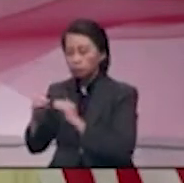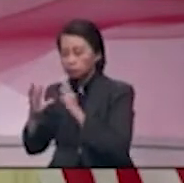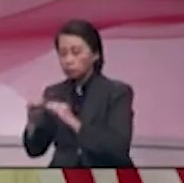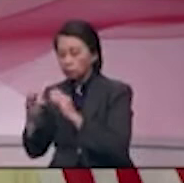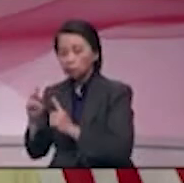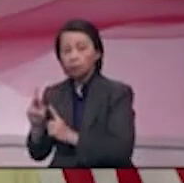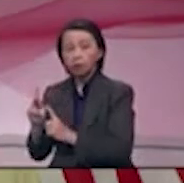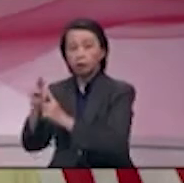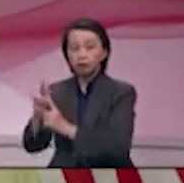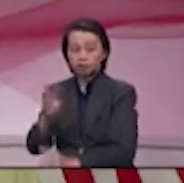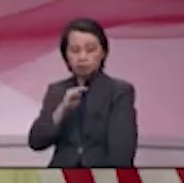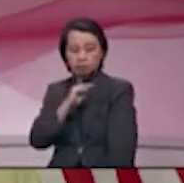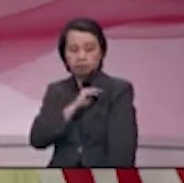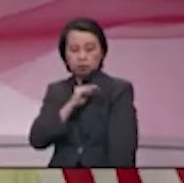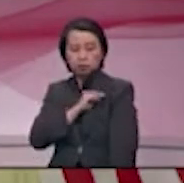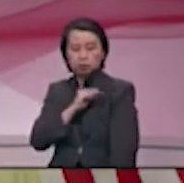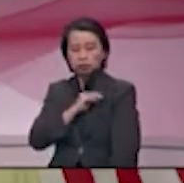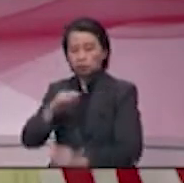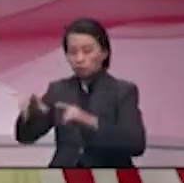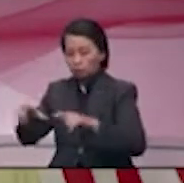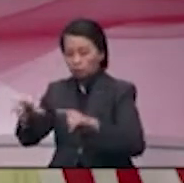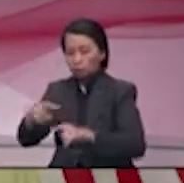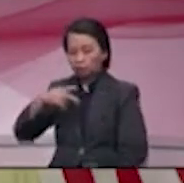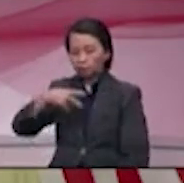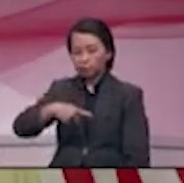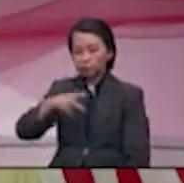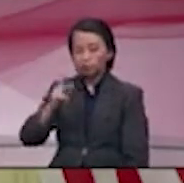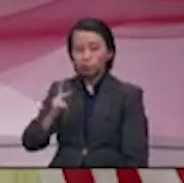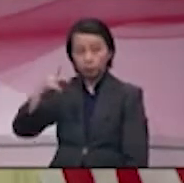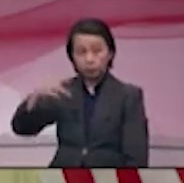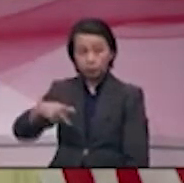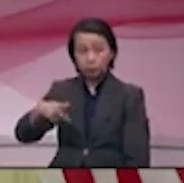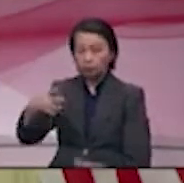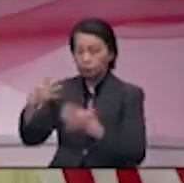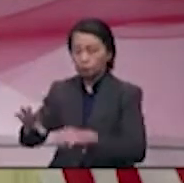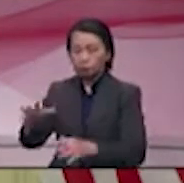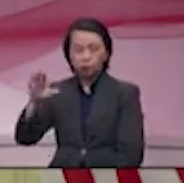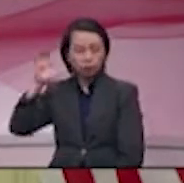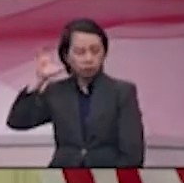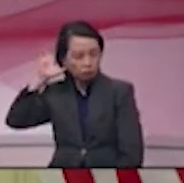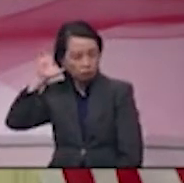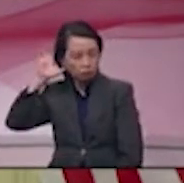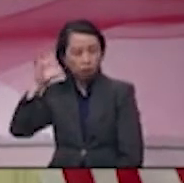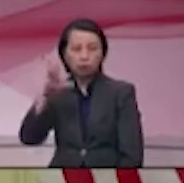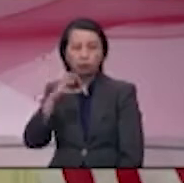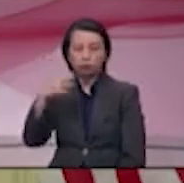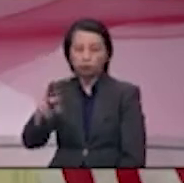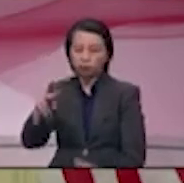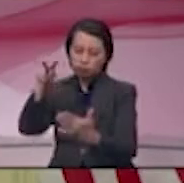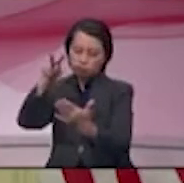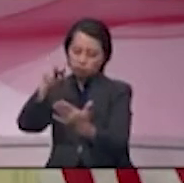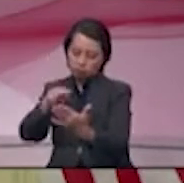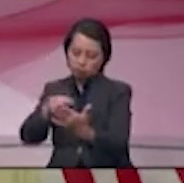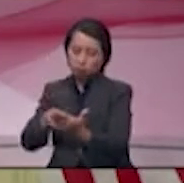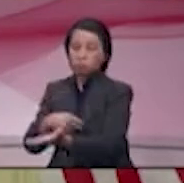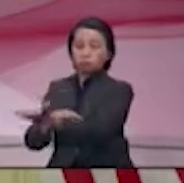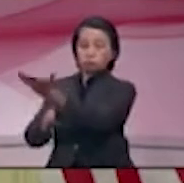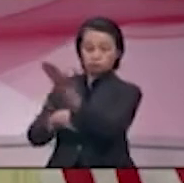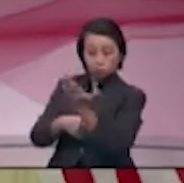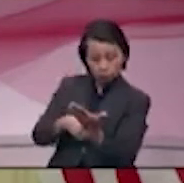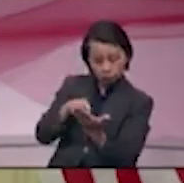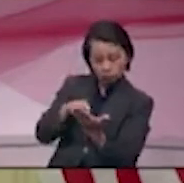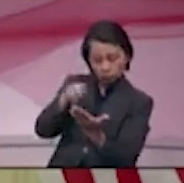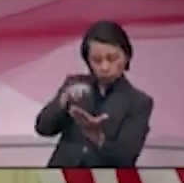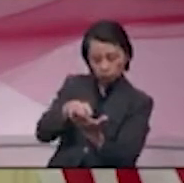vazgen menteri-menteri mengenai pelaksanaan pkpp telah mendengar dan meneliti pembentangan